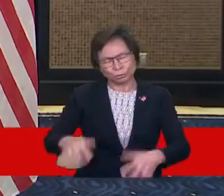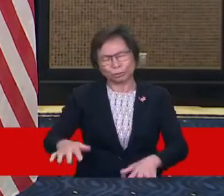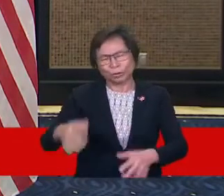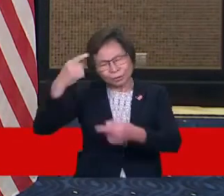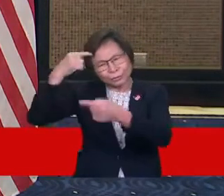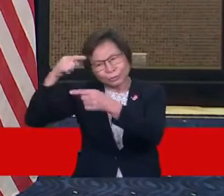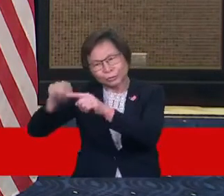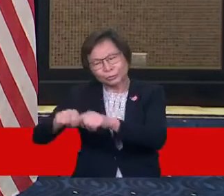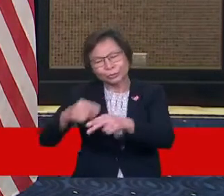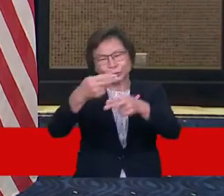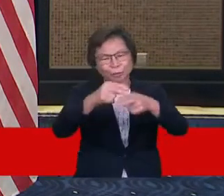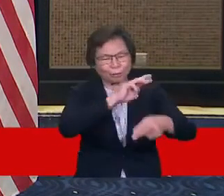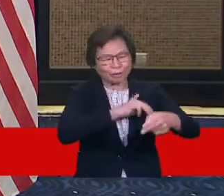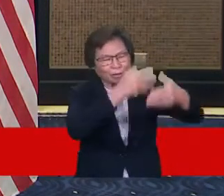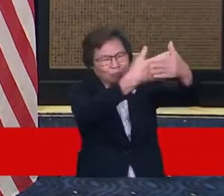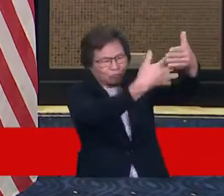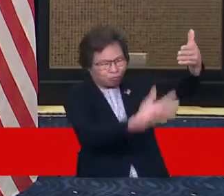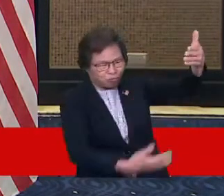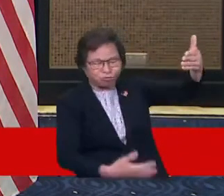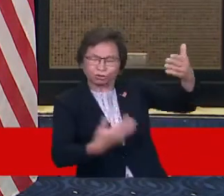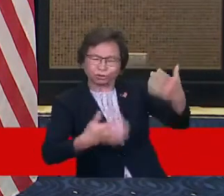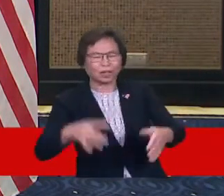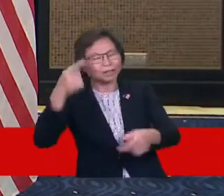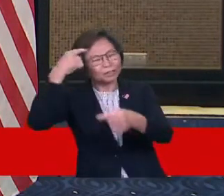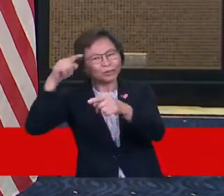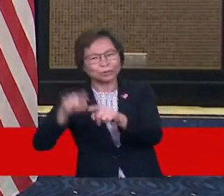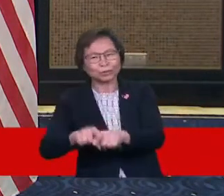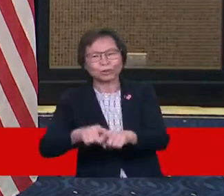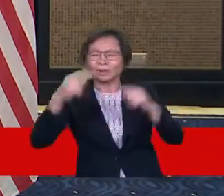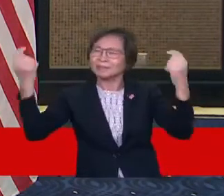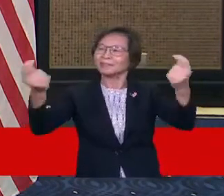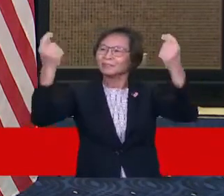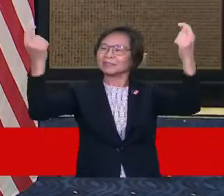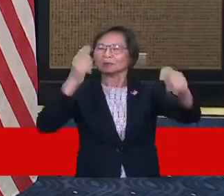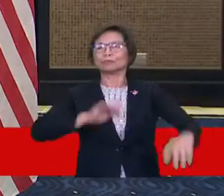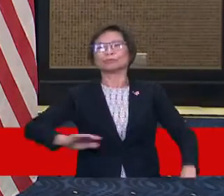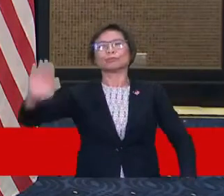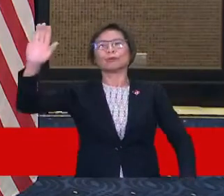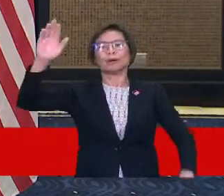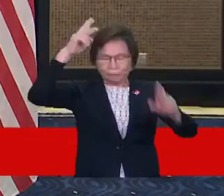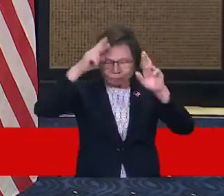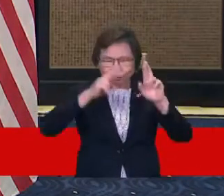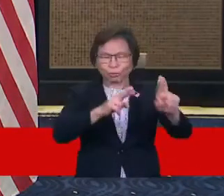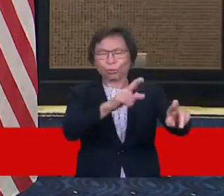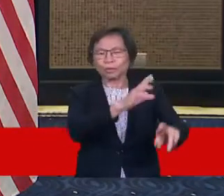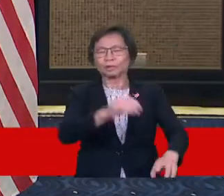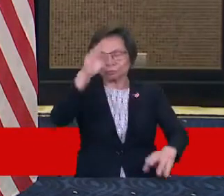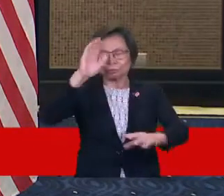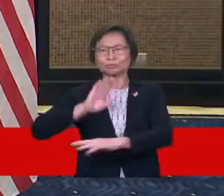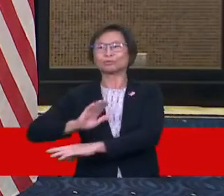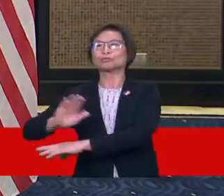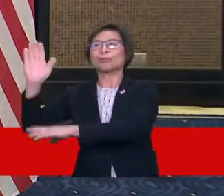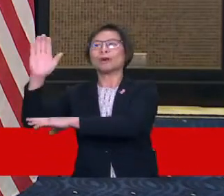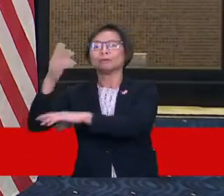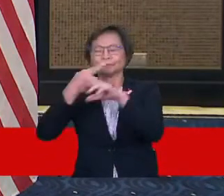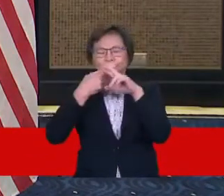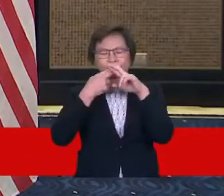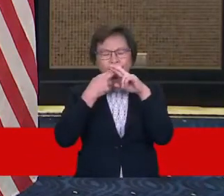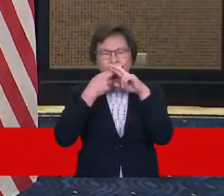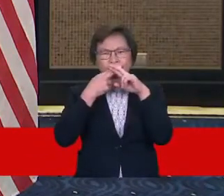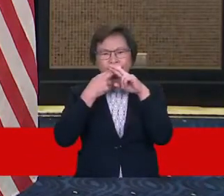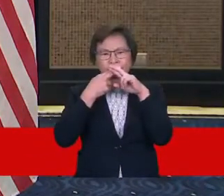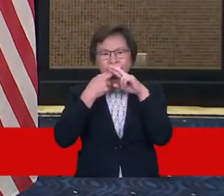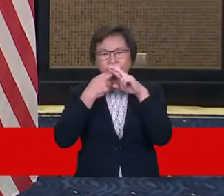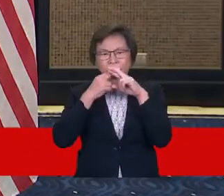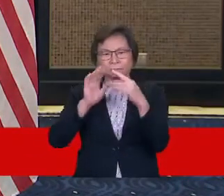memperkenankan istiadat mengangkat sumpah jabatan dan Sio serta sumpah simpan rasio